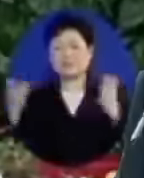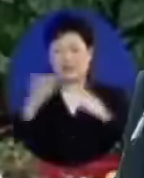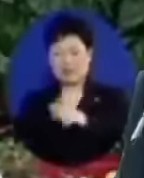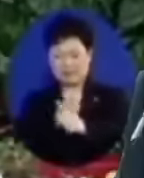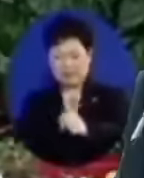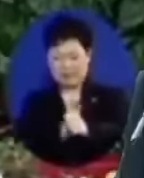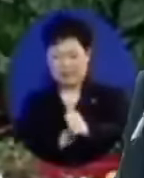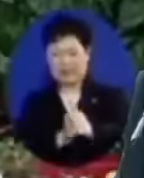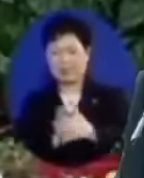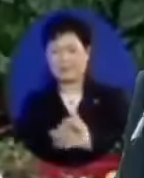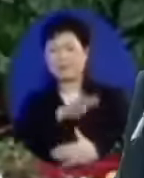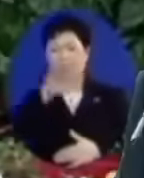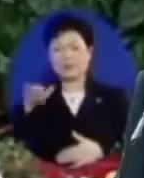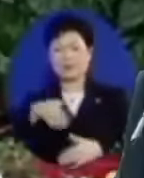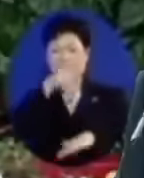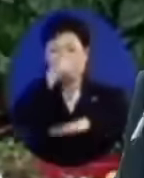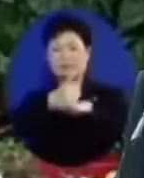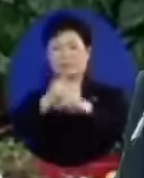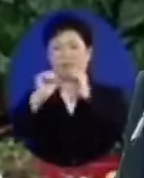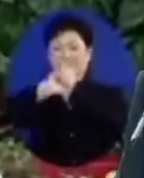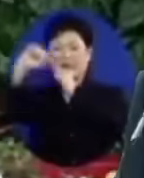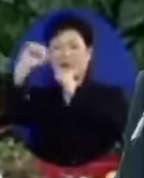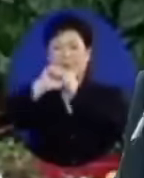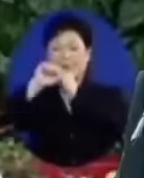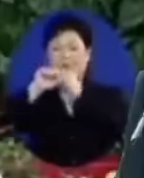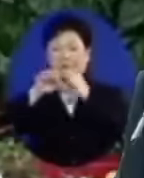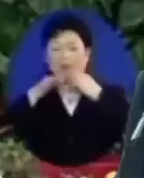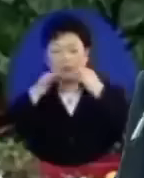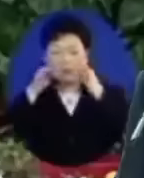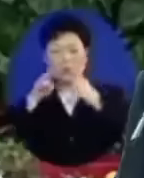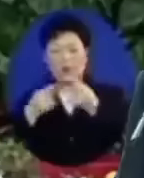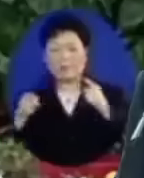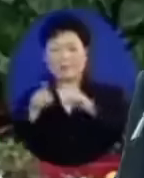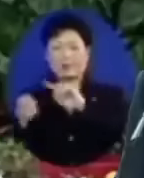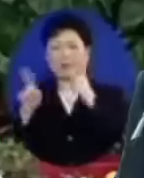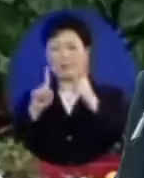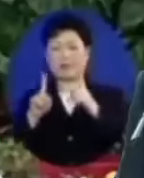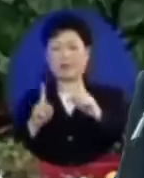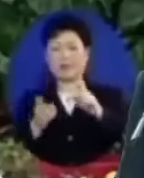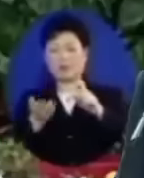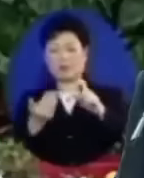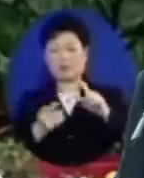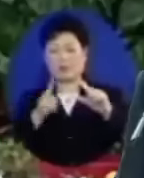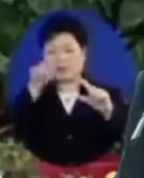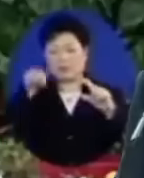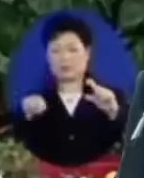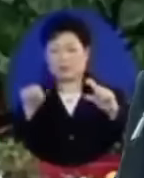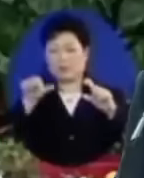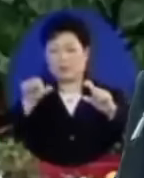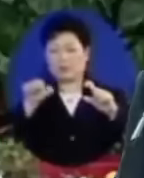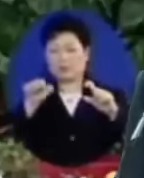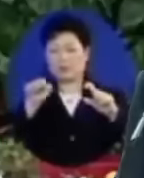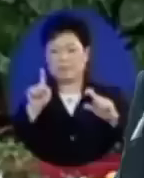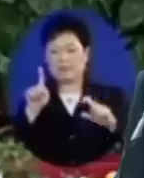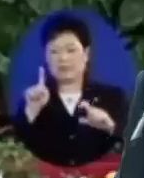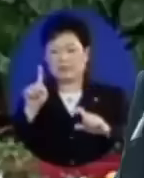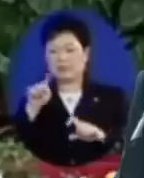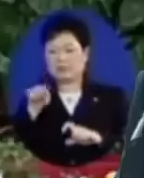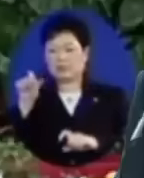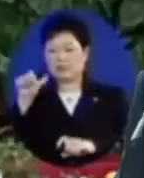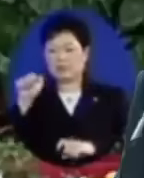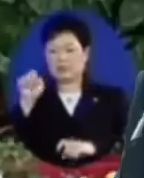것입니다. 우리는 마지막 나팔 소리와 함께 부활하는 것입니다. 고린도전서 15장 51절로 54절 다 같이 한번